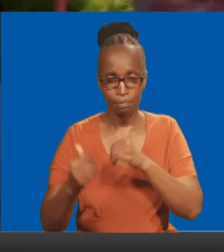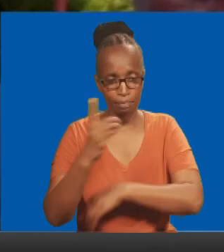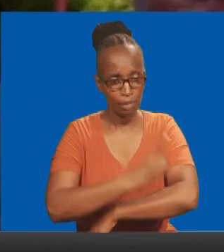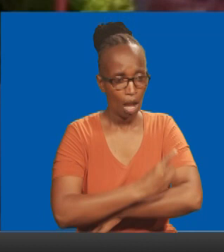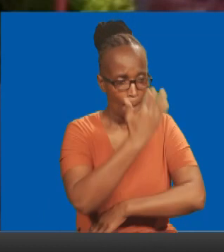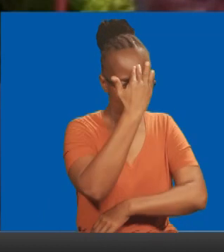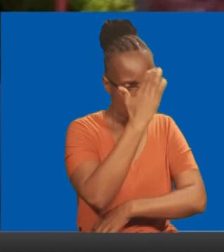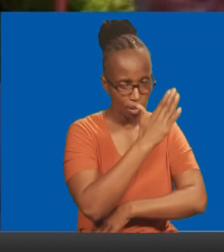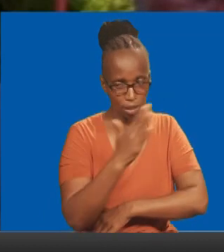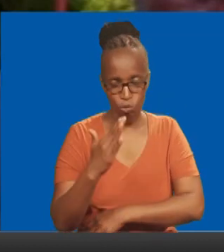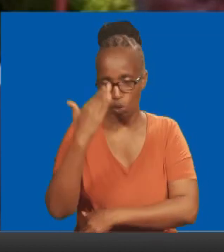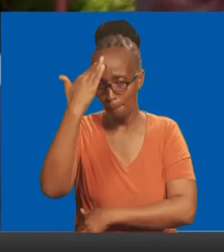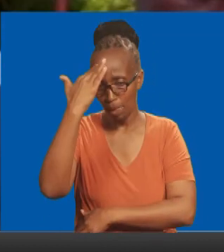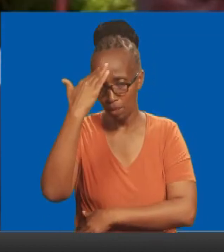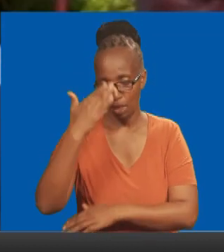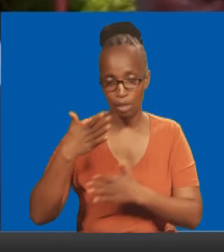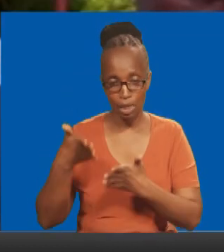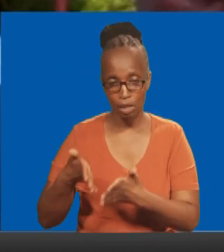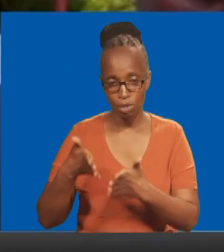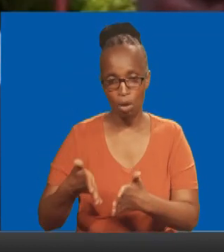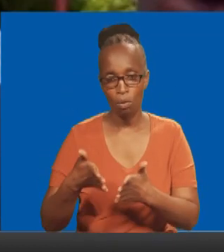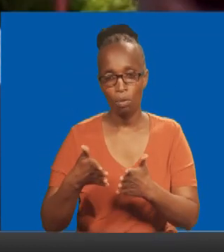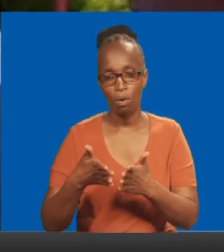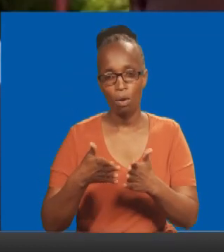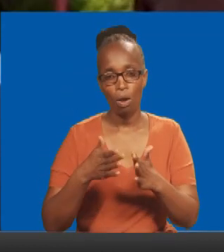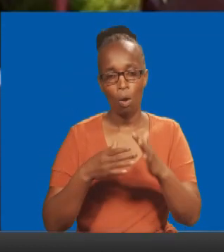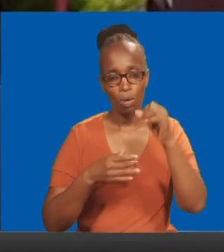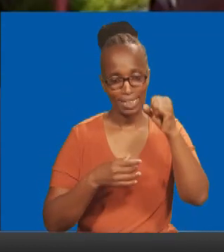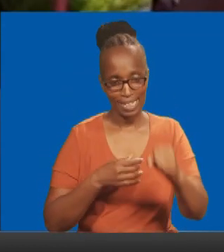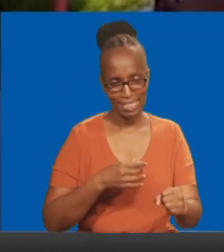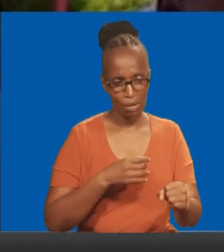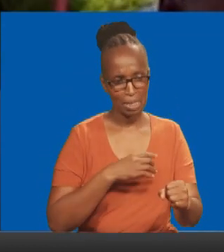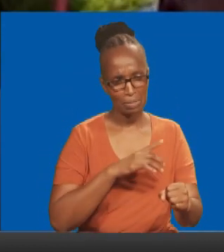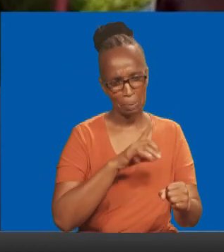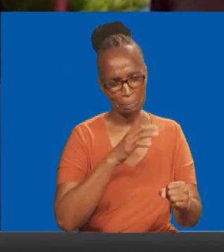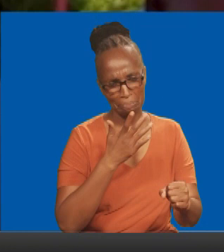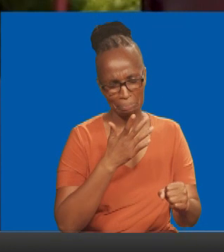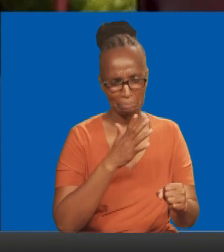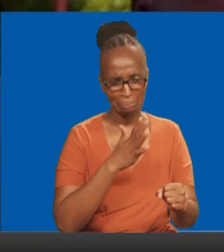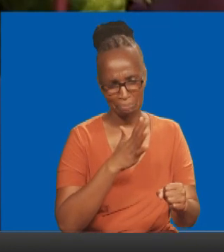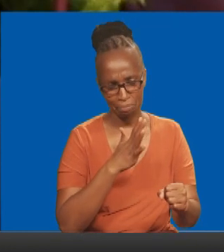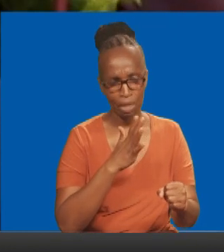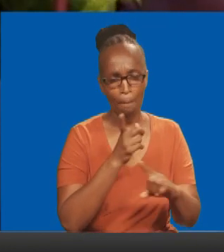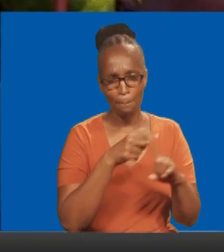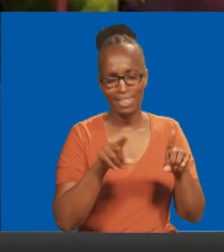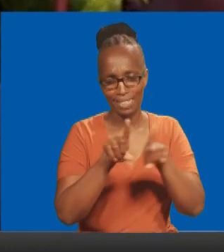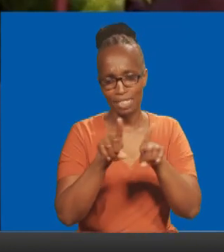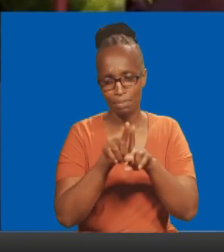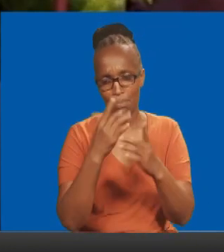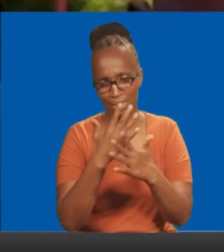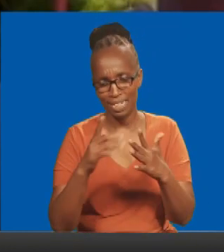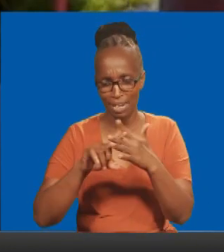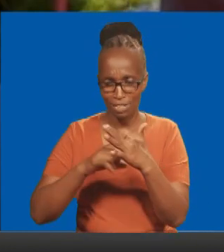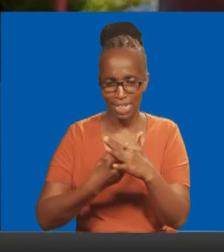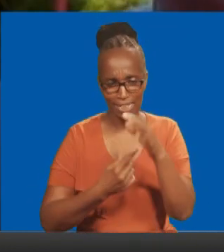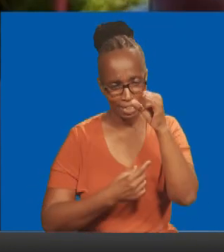Monday to Monday. Na sasa pandeli ya South ilikuwa imetulia kidogo, lakini sasa the same thing